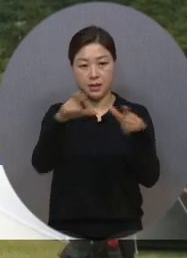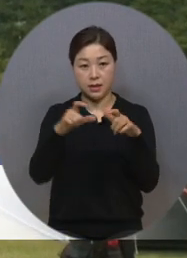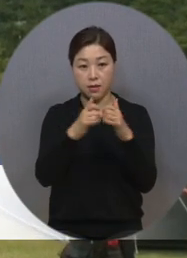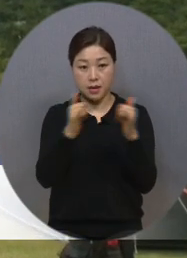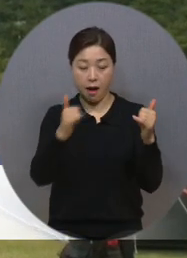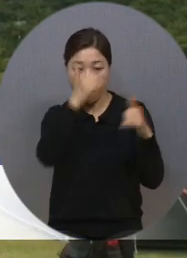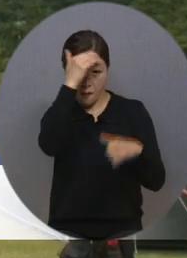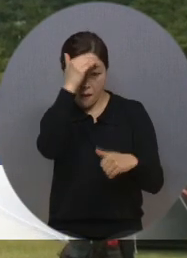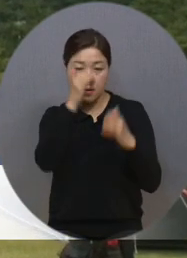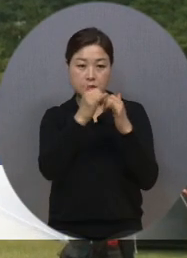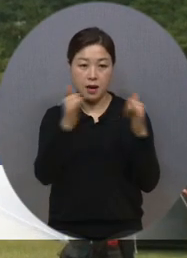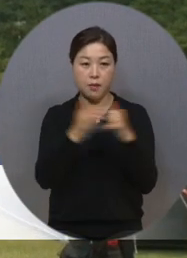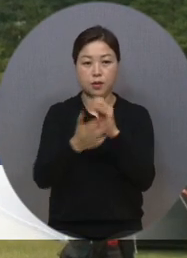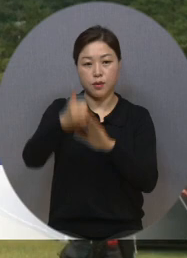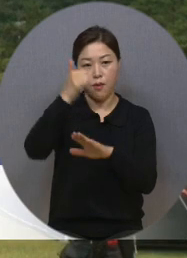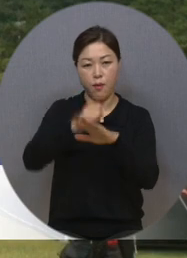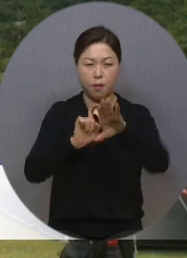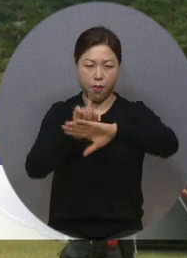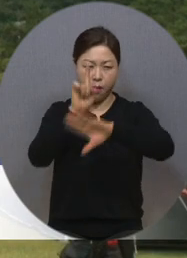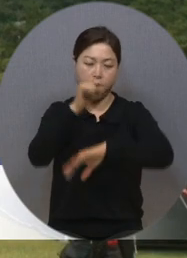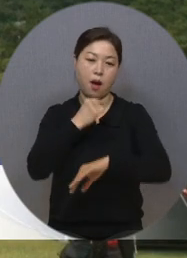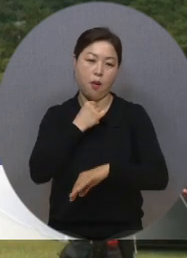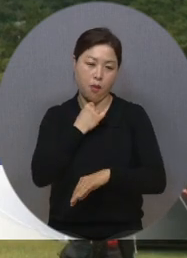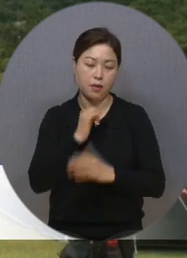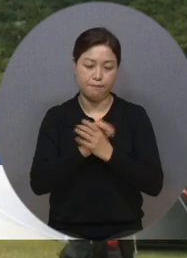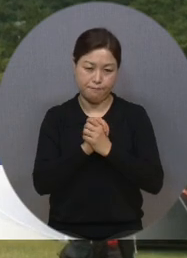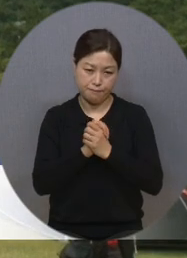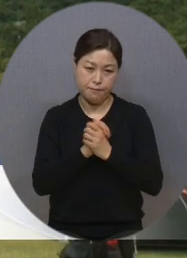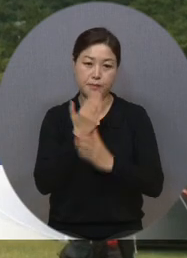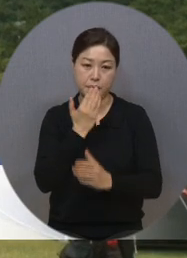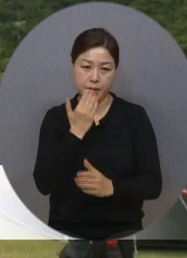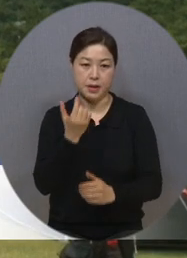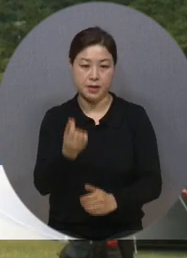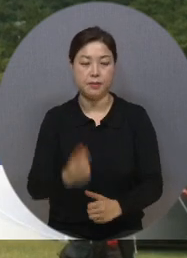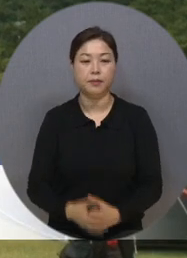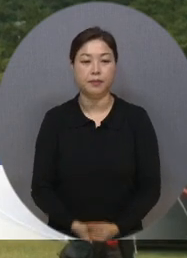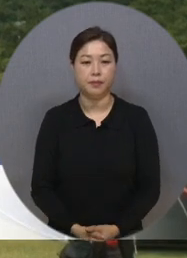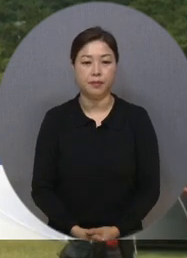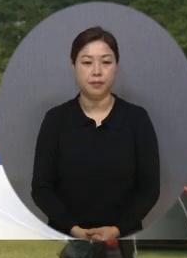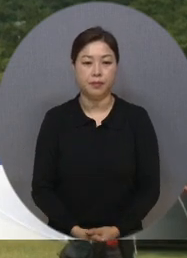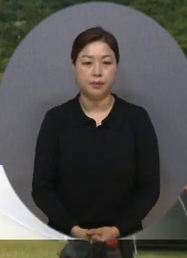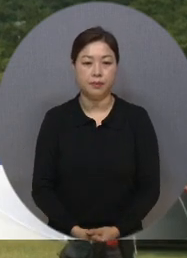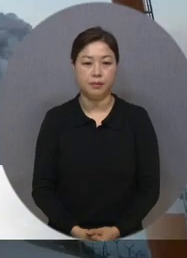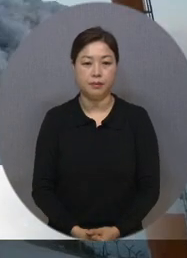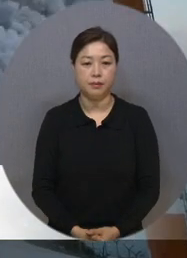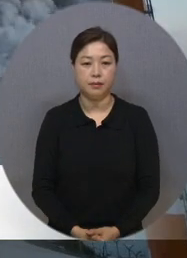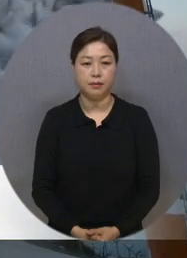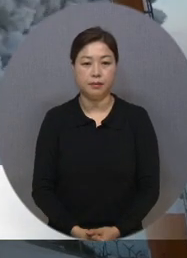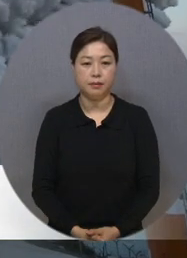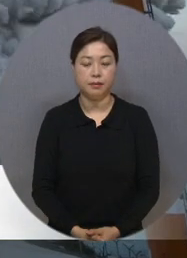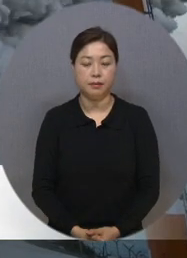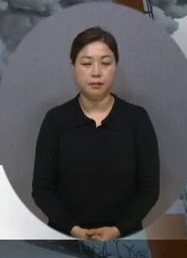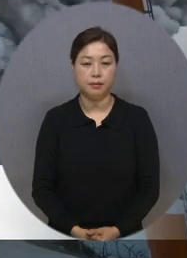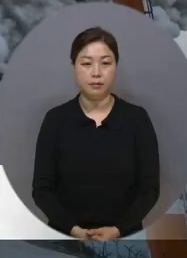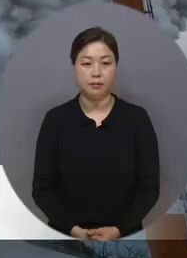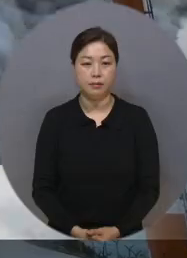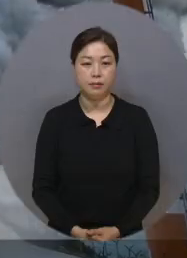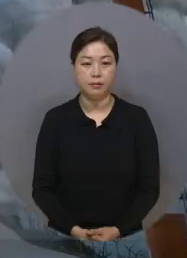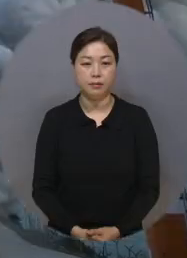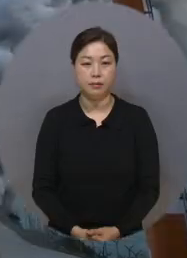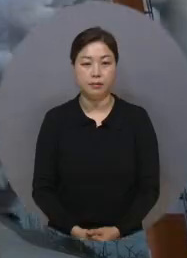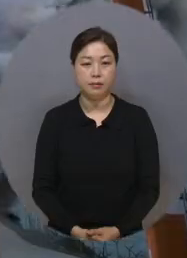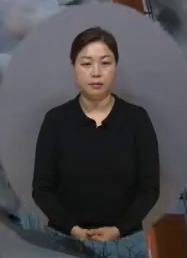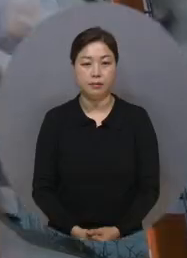누리호의 성공 발사를 함께 기원하는 뜻깊은 자리가 마련될 것으로 기대됩니다. 복지TV 뉴스